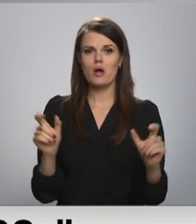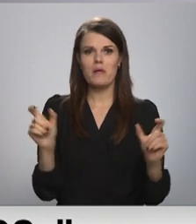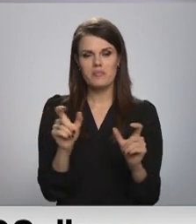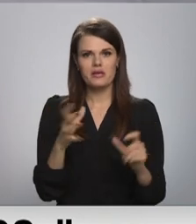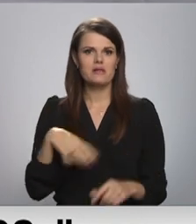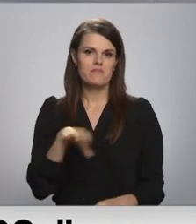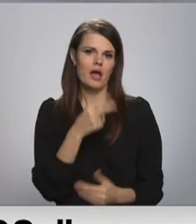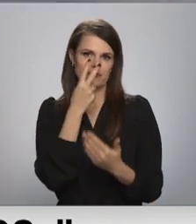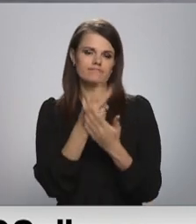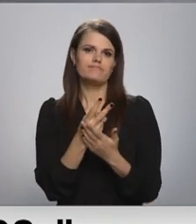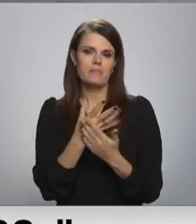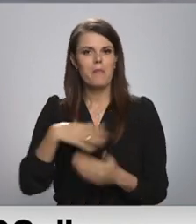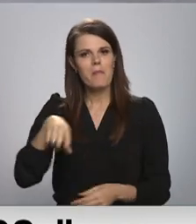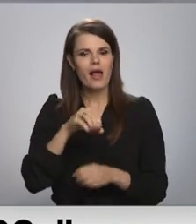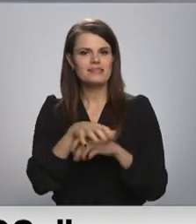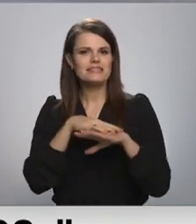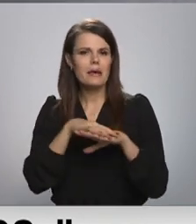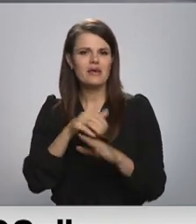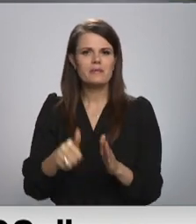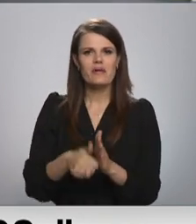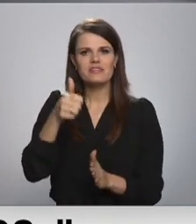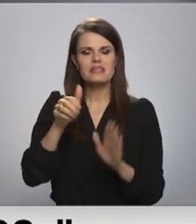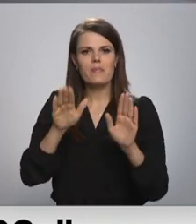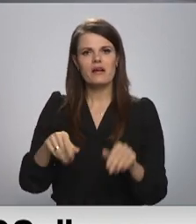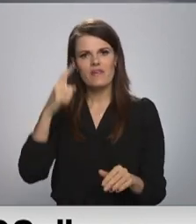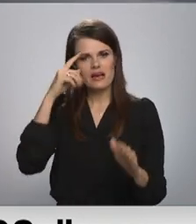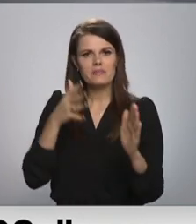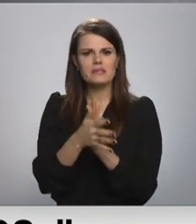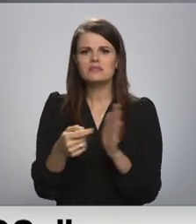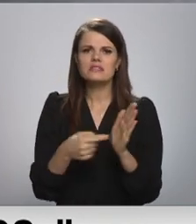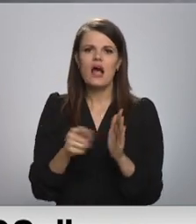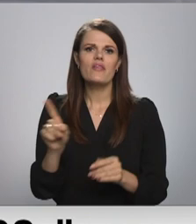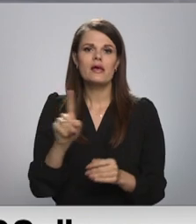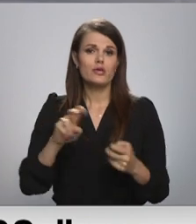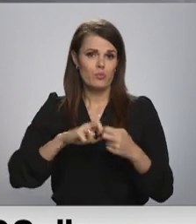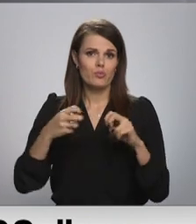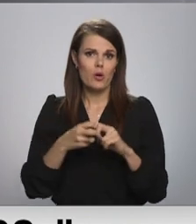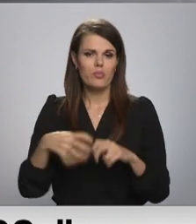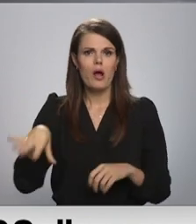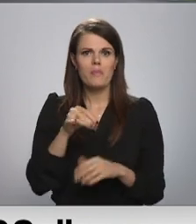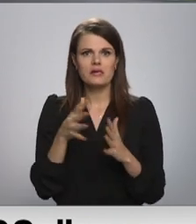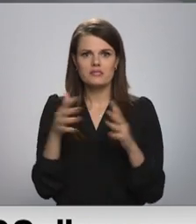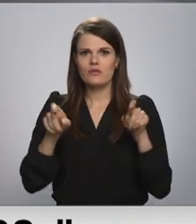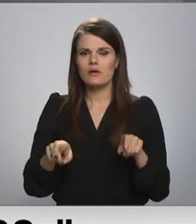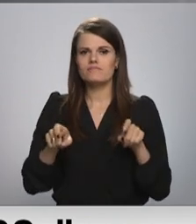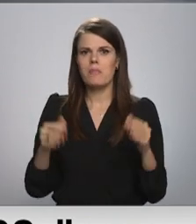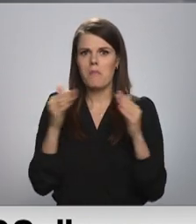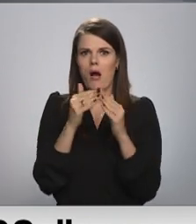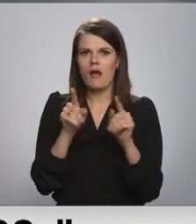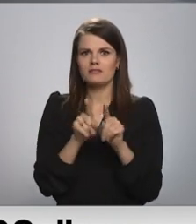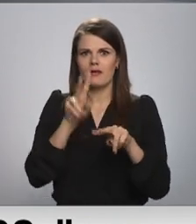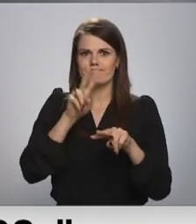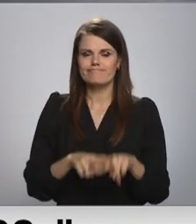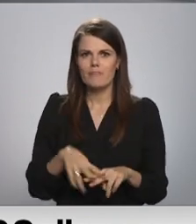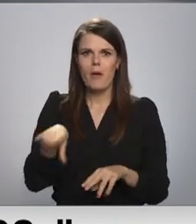varbūt mēs, sabiedrība, varam vislabāk izprast to, kāda tad ir tā problēma, jo mēs esam diezgan daudz pavadījuši laiku mājās iesprostoti. Mēs